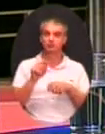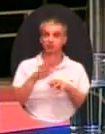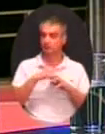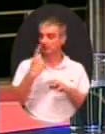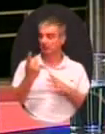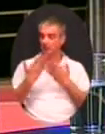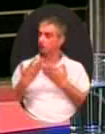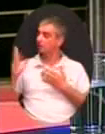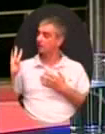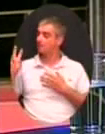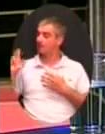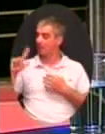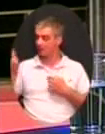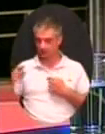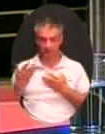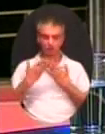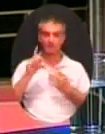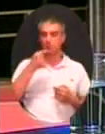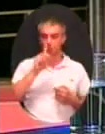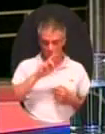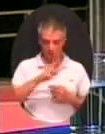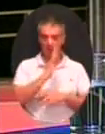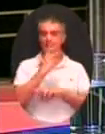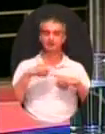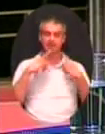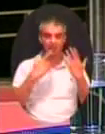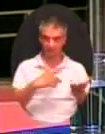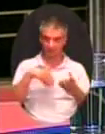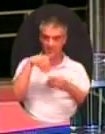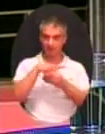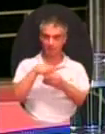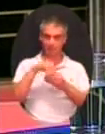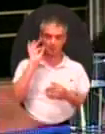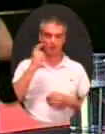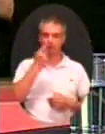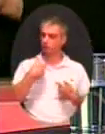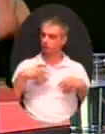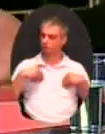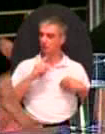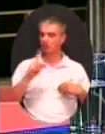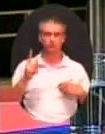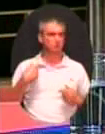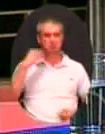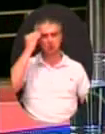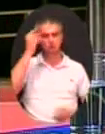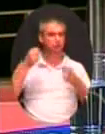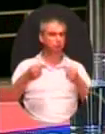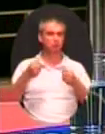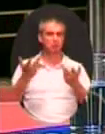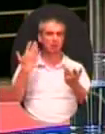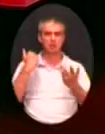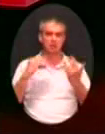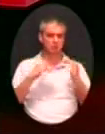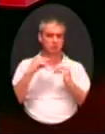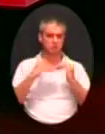אחד ישיבת ברץ, ישיבת גור, ישיבת היצחיים, ובפנים להכניס חילולי שבת, זה לא בא לבחשבון. אני לא זכרתי ששוק מחנה יהודה היה